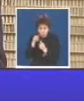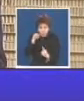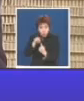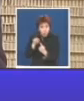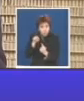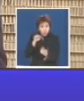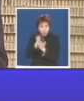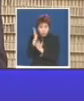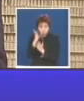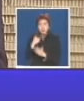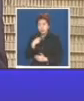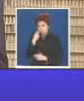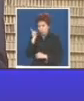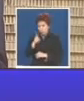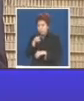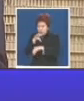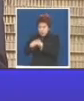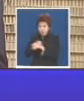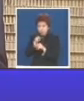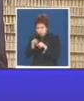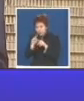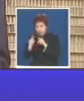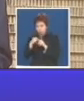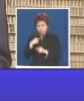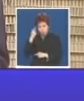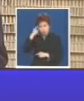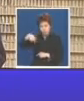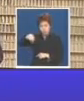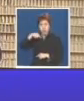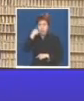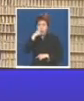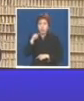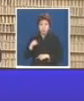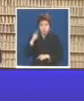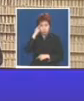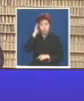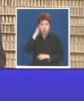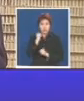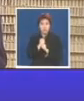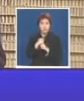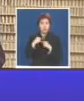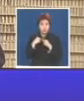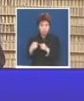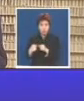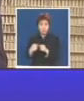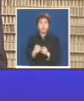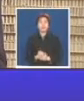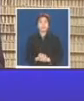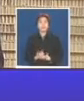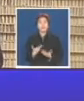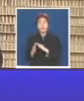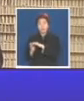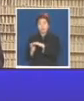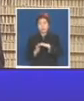ารู้พอรู้คนที่เคลื่อนไหวในเรื่องเหล่านี้หมดแล้วนะครับก็กำลังจะมีการดำเนินการต่อไปสำหรับในเรื่องของน้ำท่วม